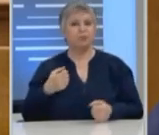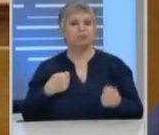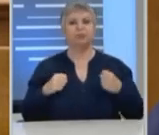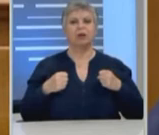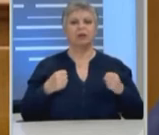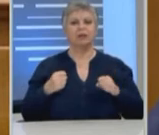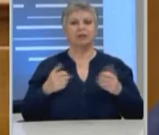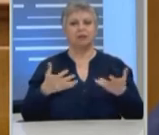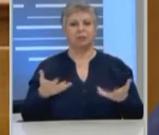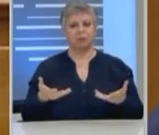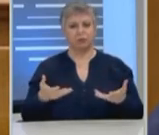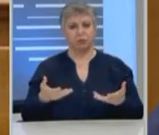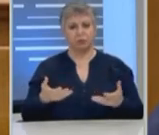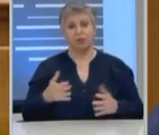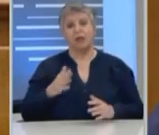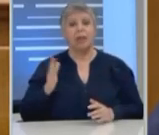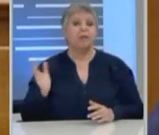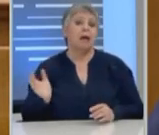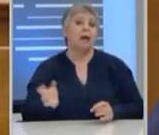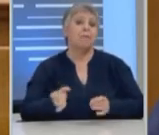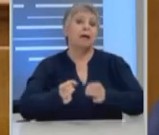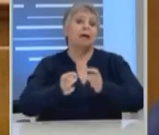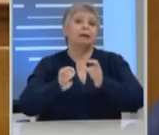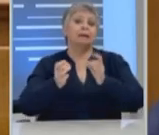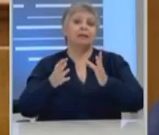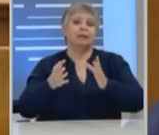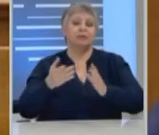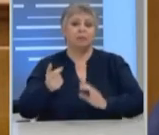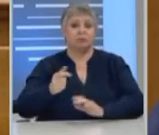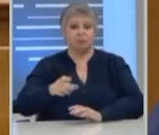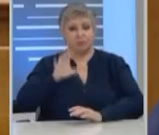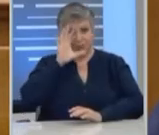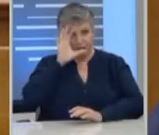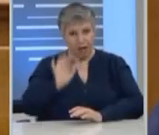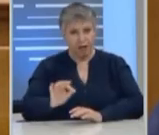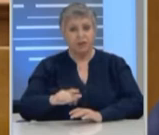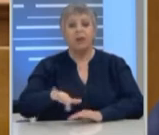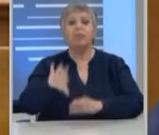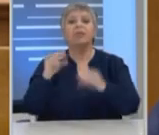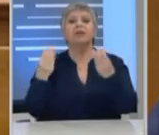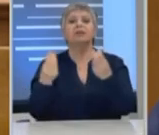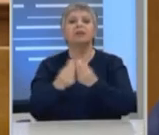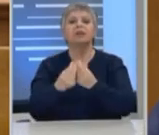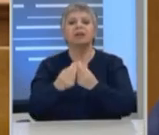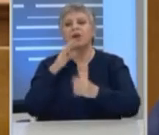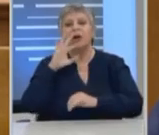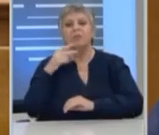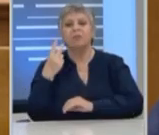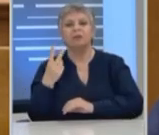λέει ότι αν η πραγματικότητα δεν συνάδει με αυτά που λέτε εσείς, δεν συνάδει μαζί